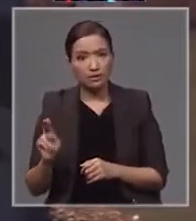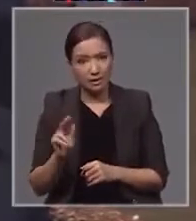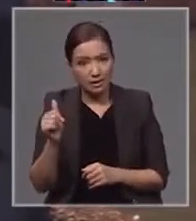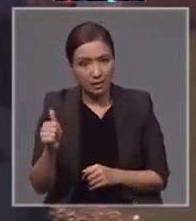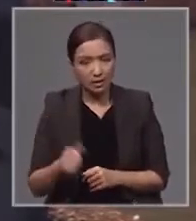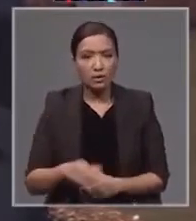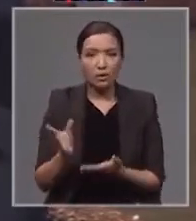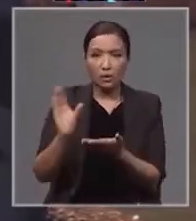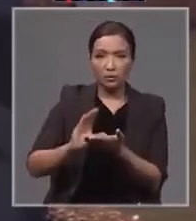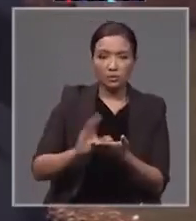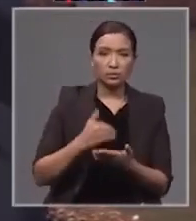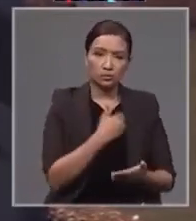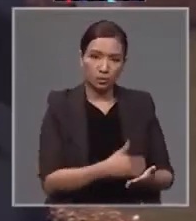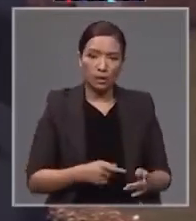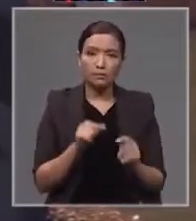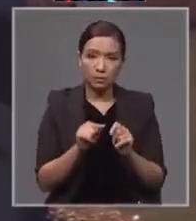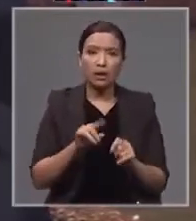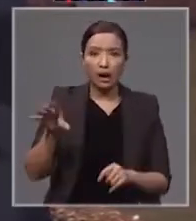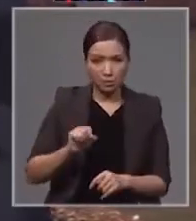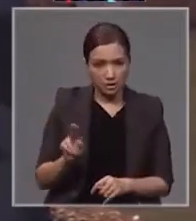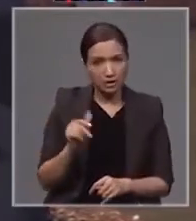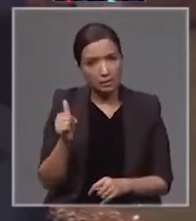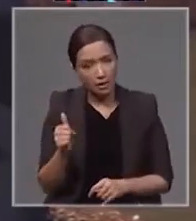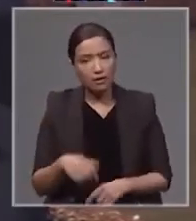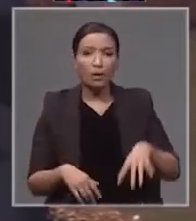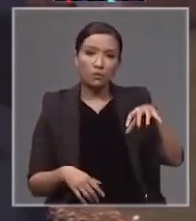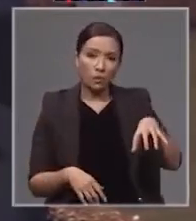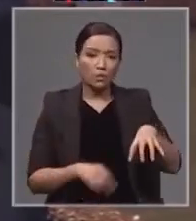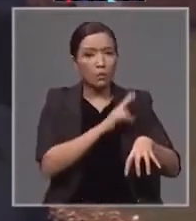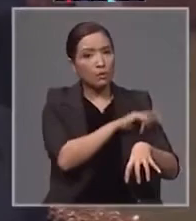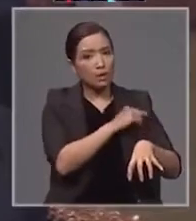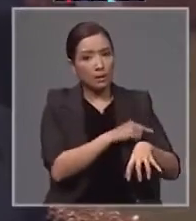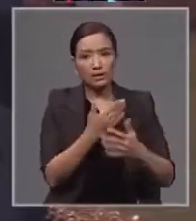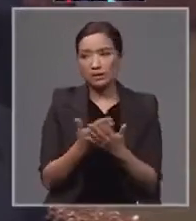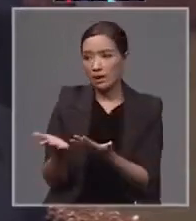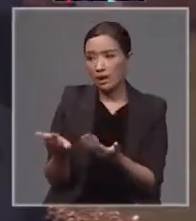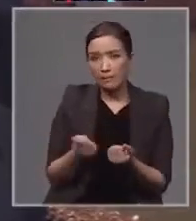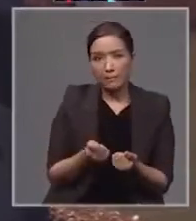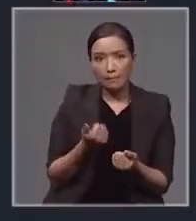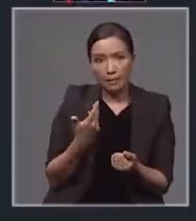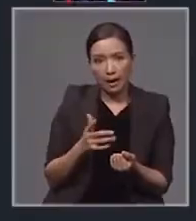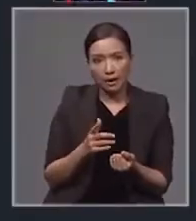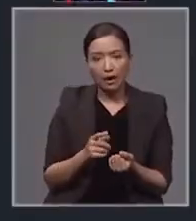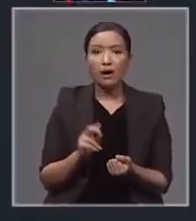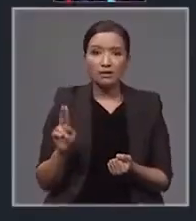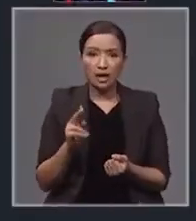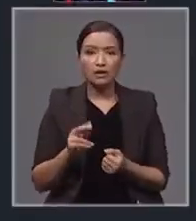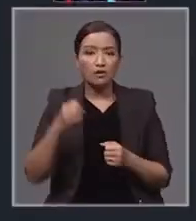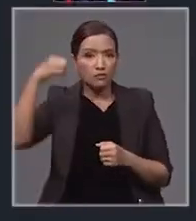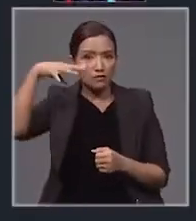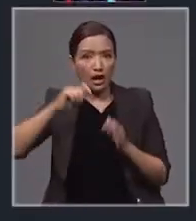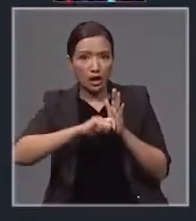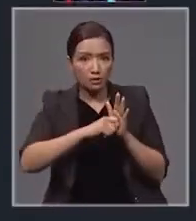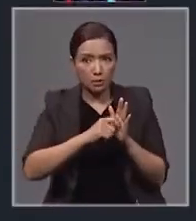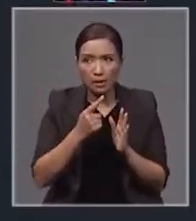ภาพตำบลใช้ได้ไหมแล้วก็หน่วยคือโรงพยาบาลรับเงินตรงนี้ไปแล้วเนี่ยอาจจะไปใช้ซ่อมไฟฟ้าได้ไหม